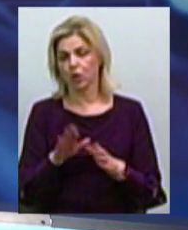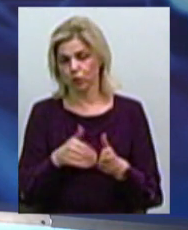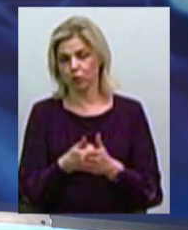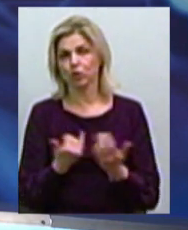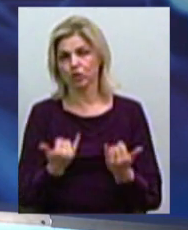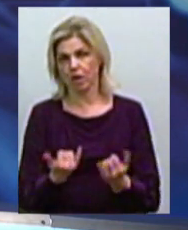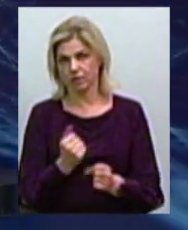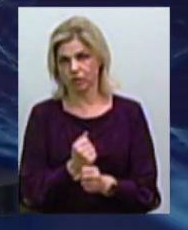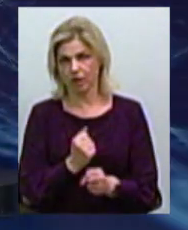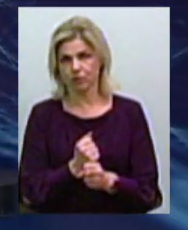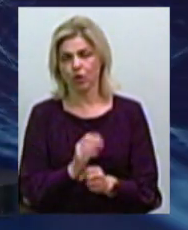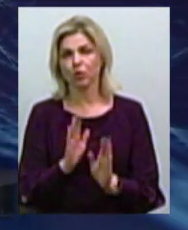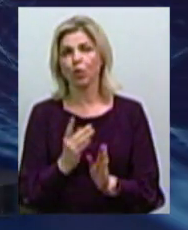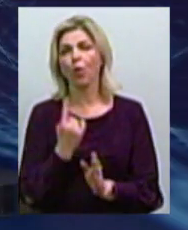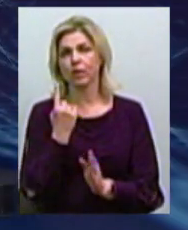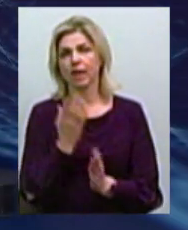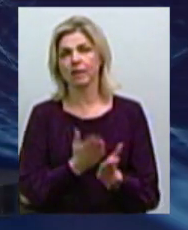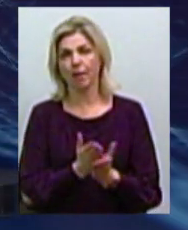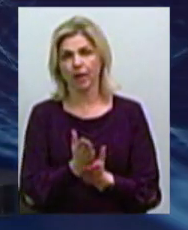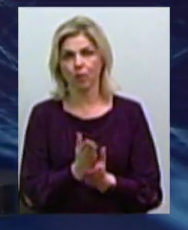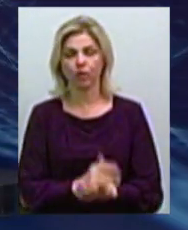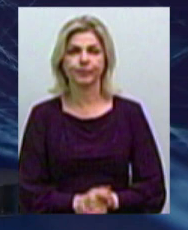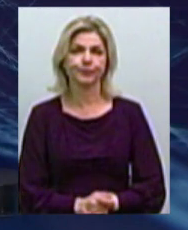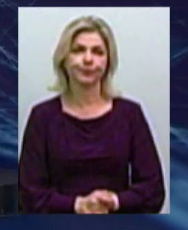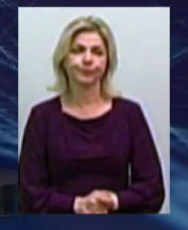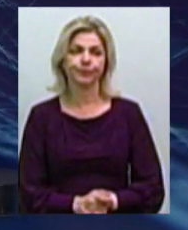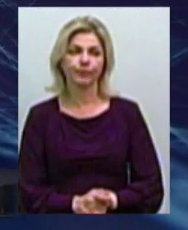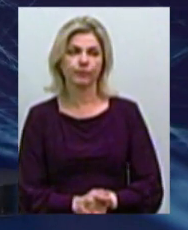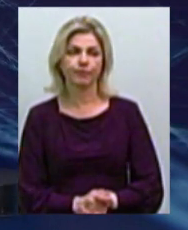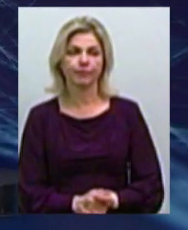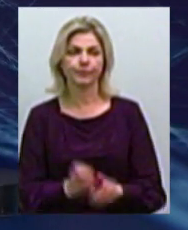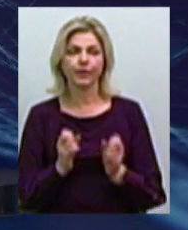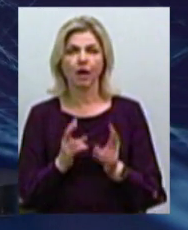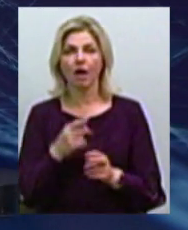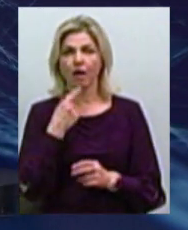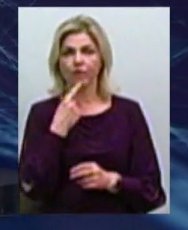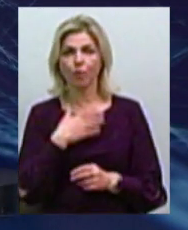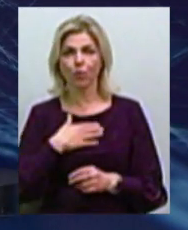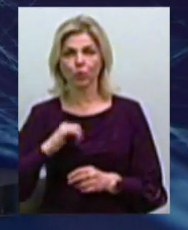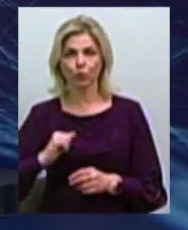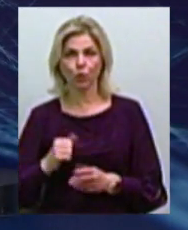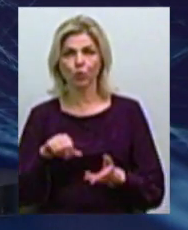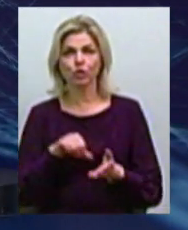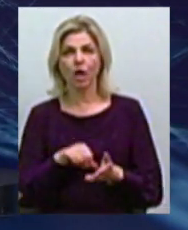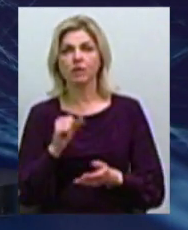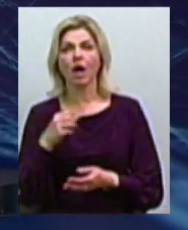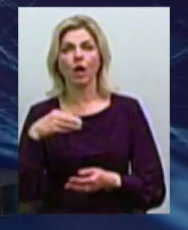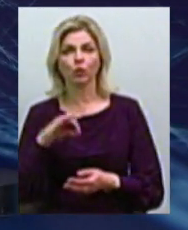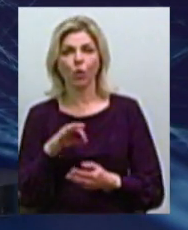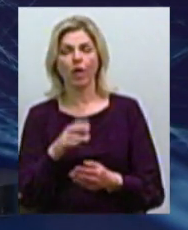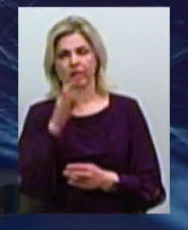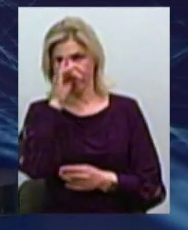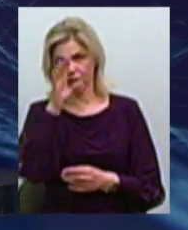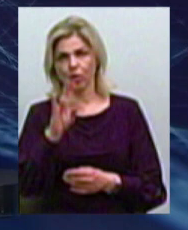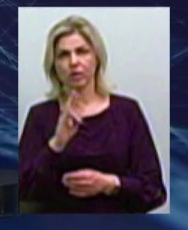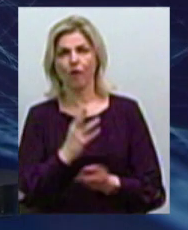Ну, це так, це лише один напрямок. А окрім всього, як каже мій друг, учасник бойових дій, теж відомий